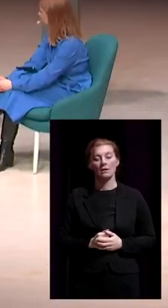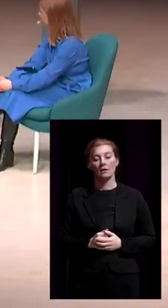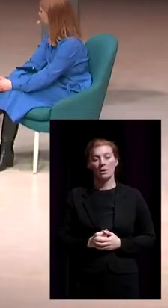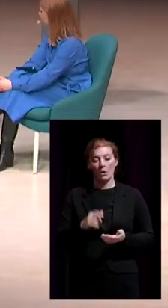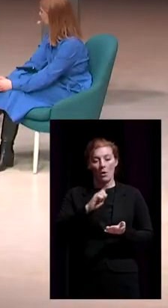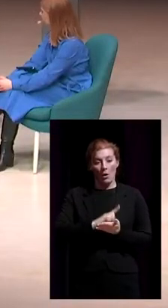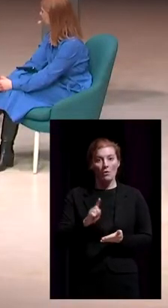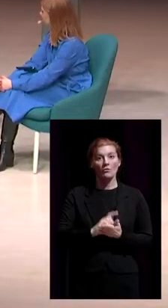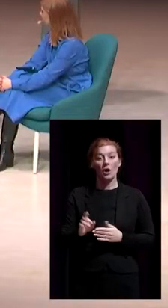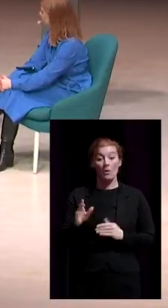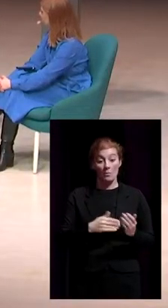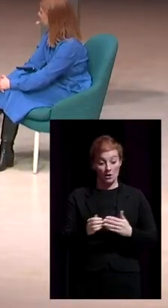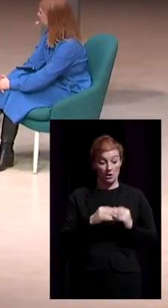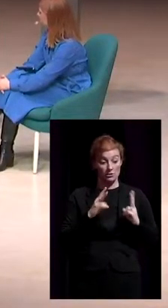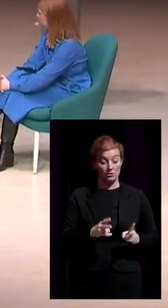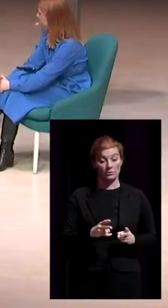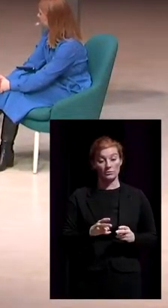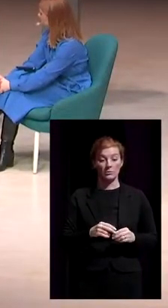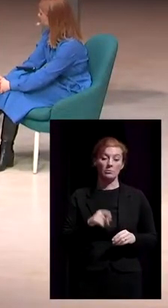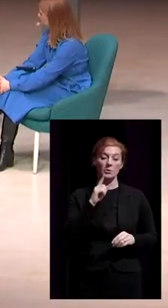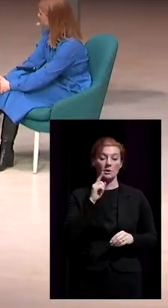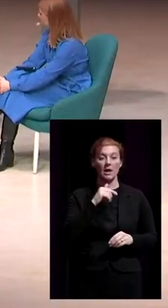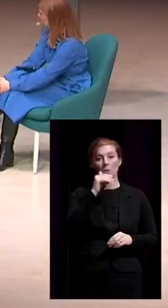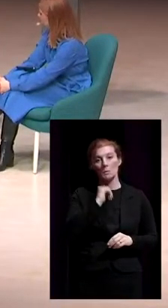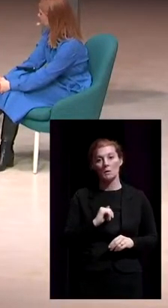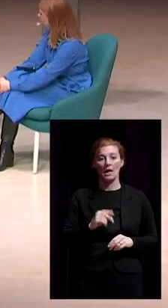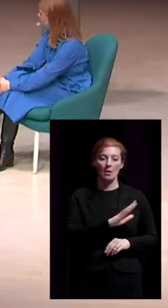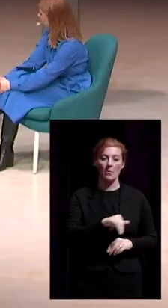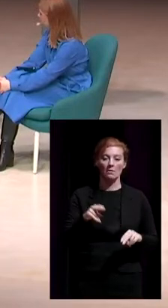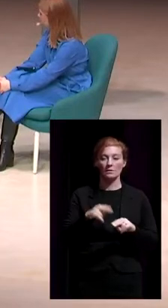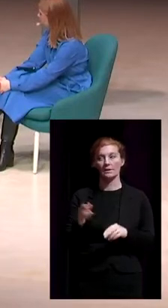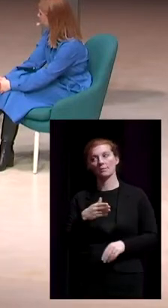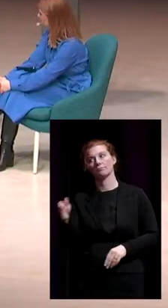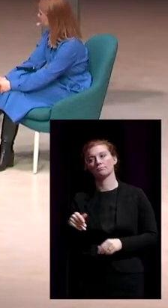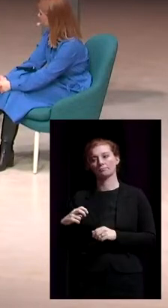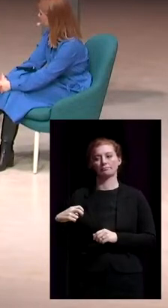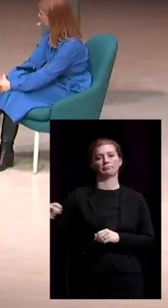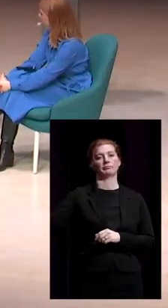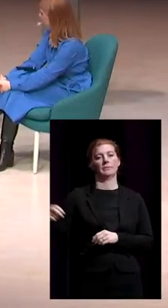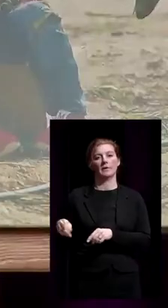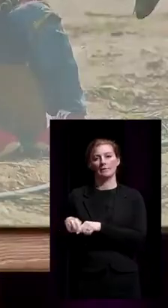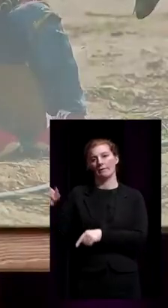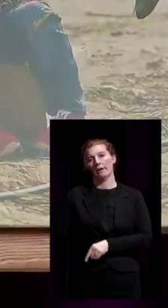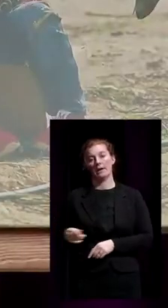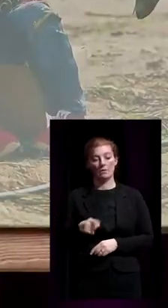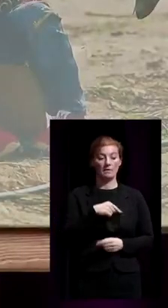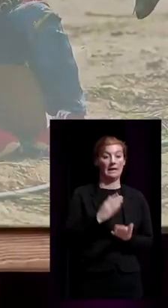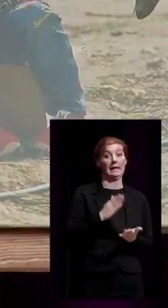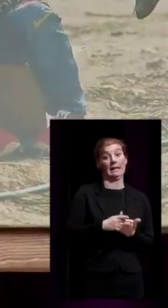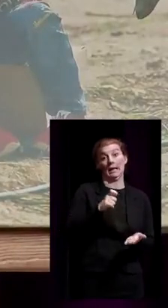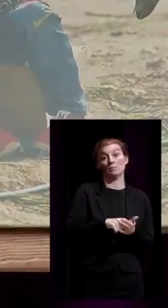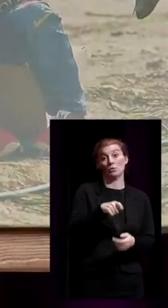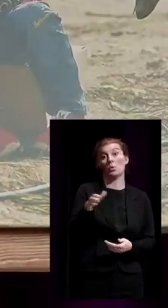Ofta när man gör detta så sätter man ju barn och unga vid väggen, och så får de riktiga beslutsfattarna sitta och diskutera problem och så säga, men nu